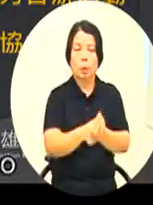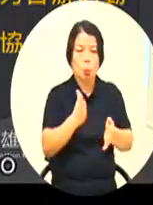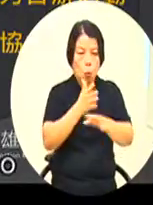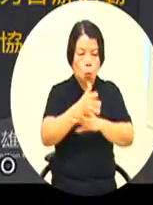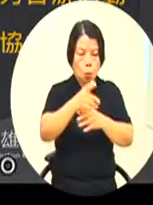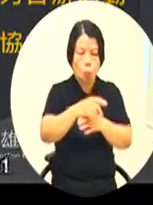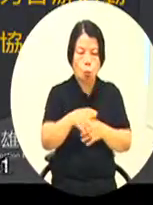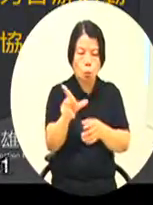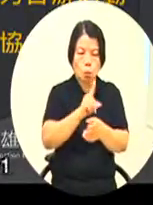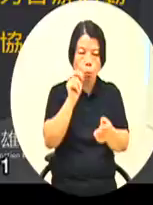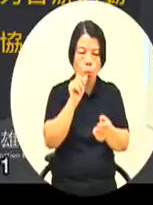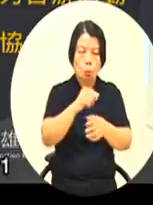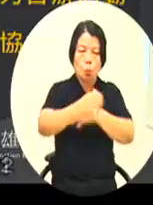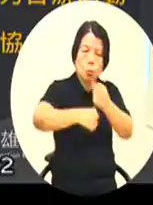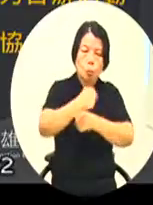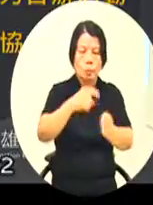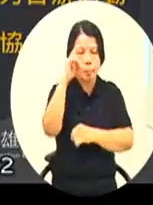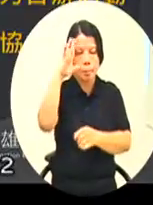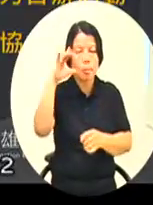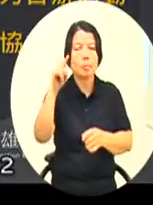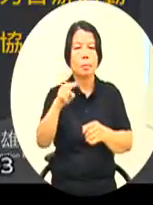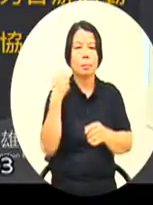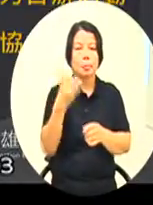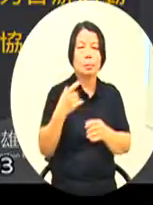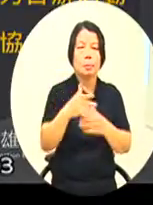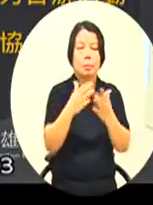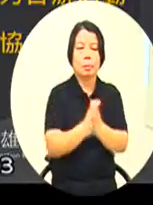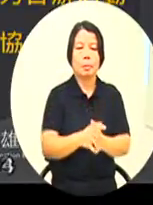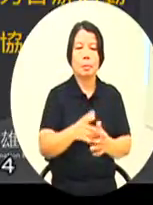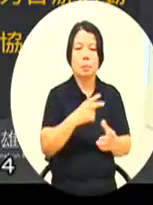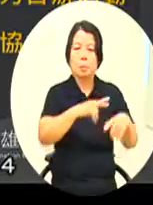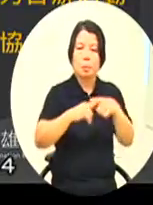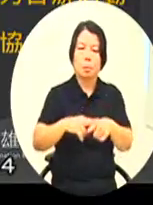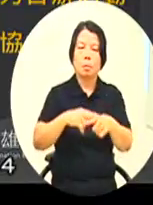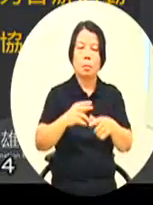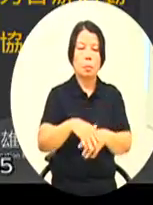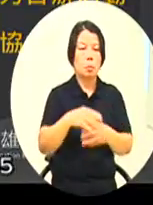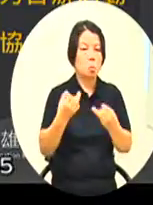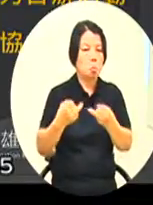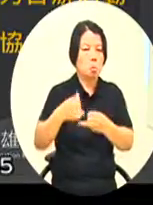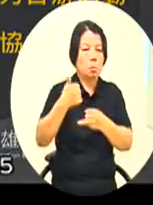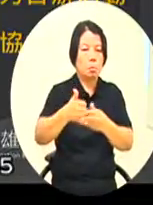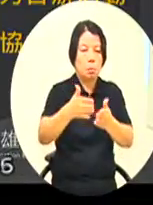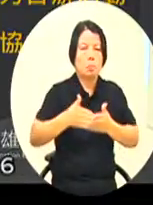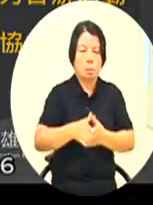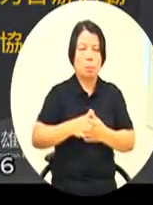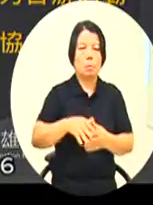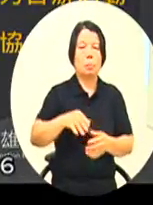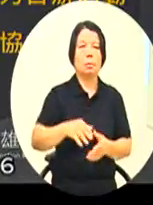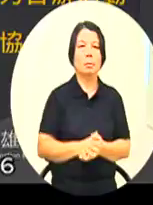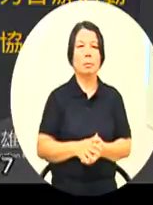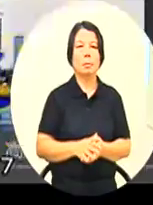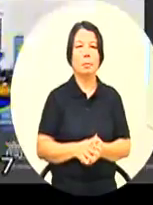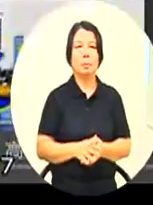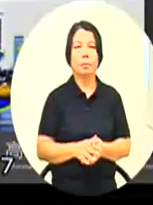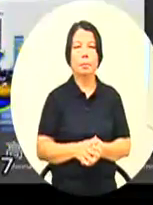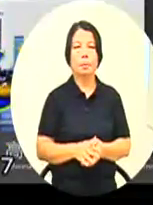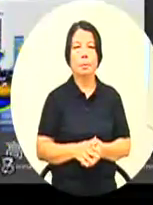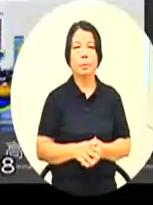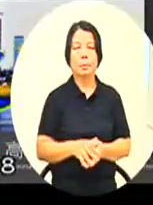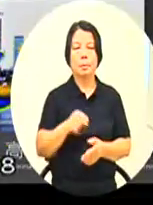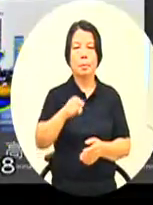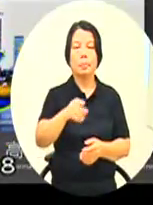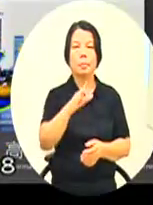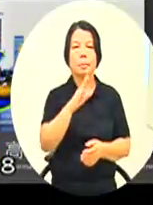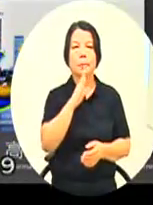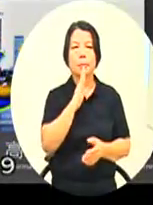是在创新的行销还是在引动政策上面，都要有更好的效果。譬如说呢，就是我们的下一个，就是我们